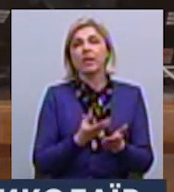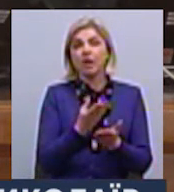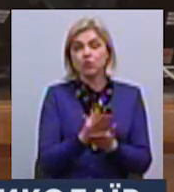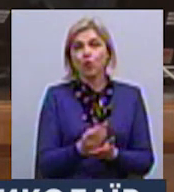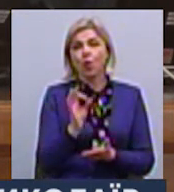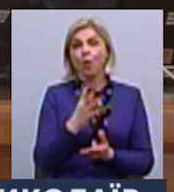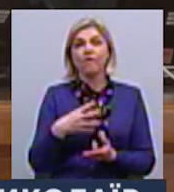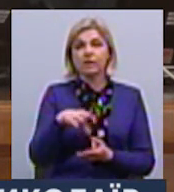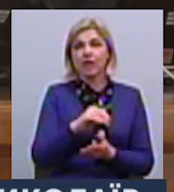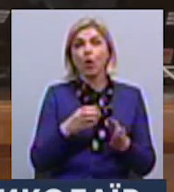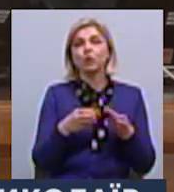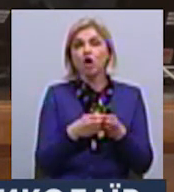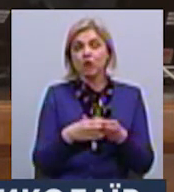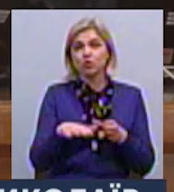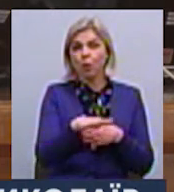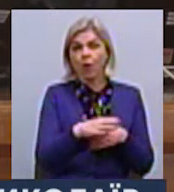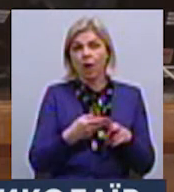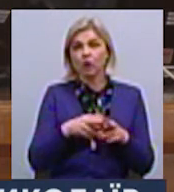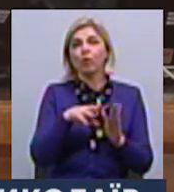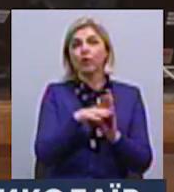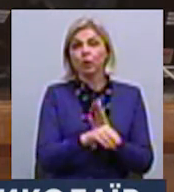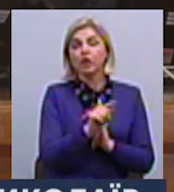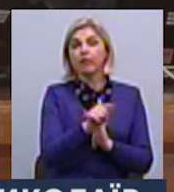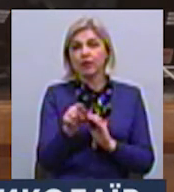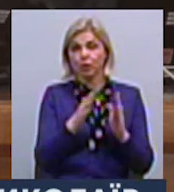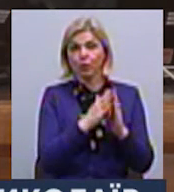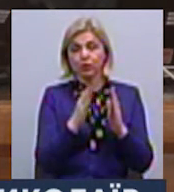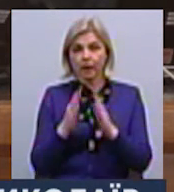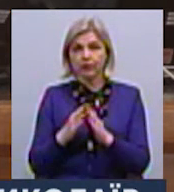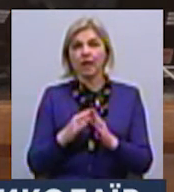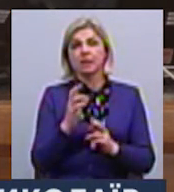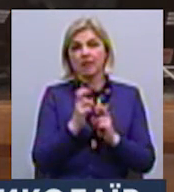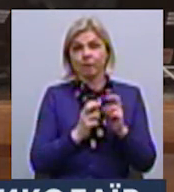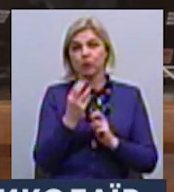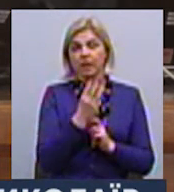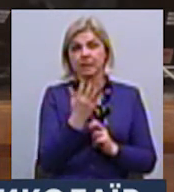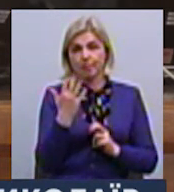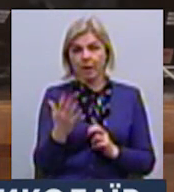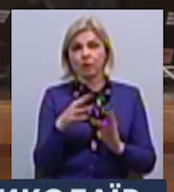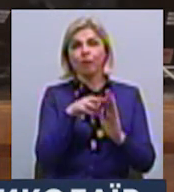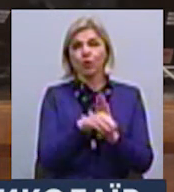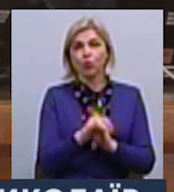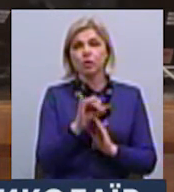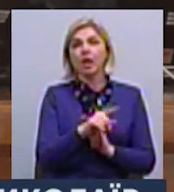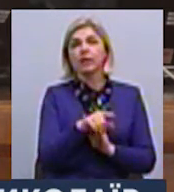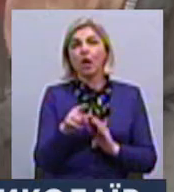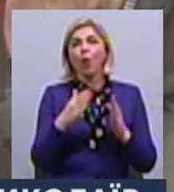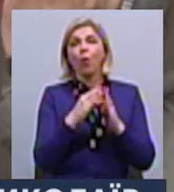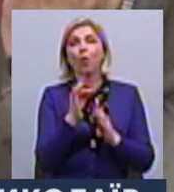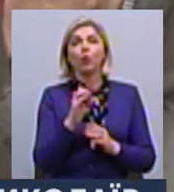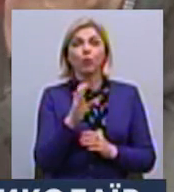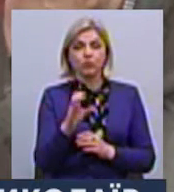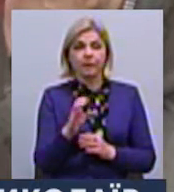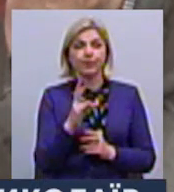щодо всієї ділянки, яка включає оті будинки Заводський, 35, включаючи деякі корпуси.